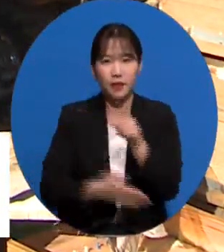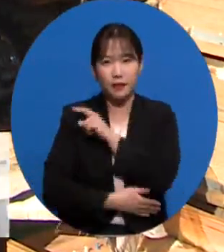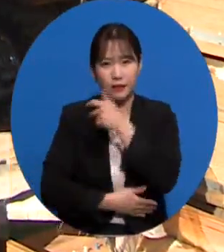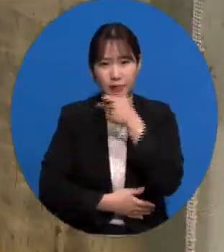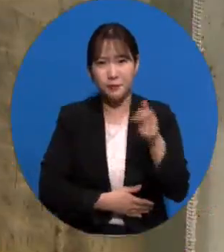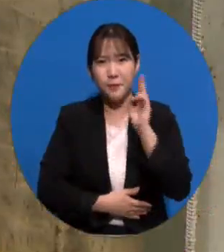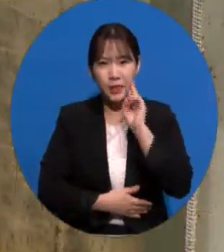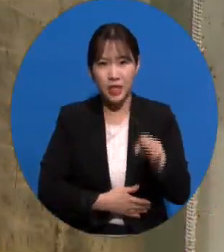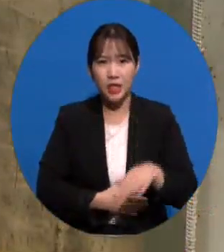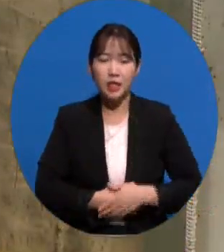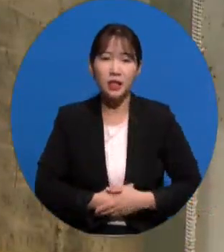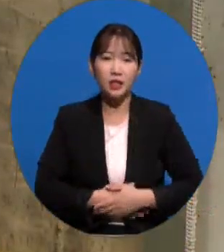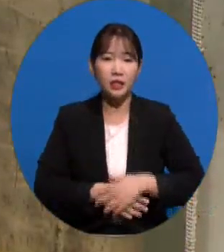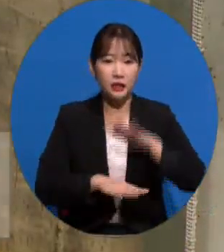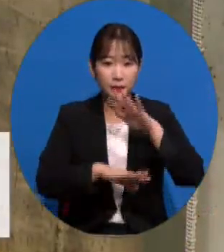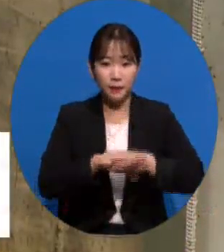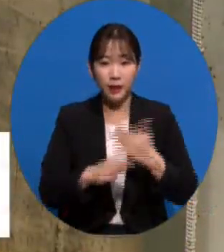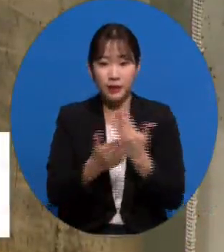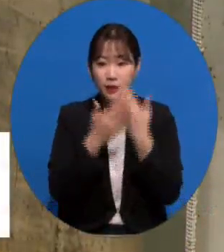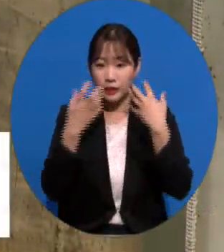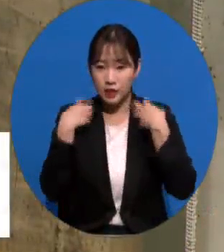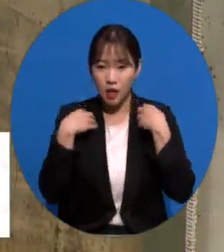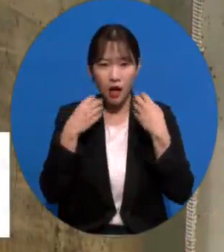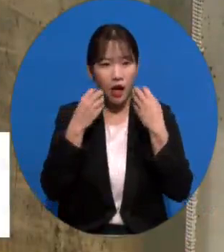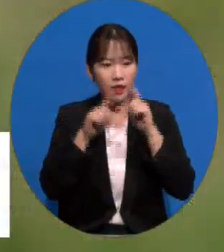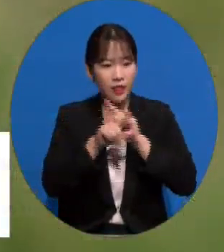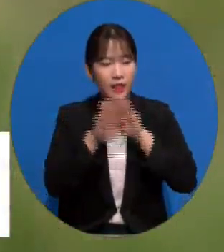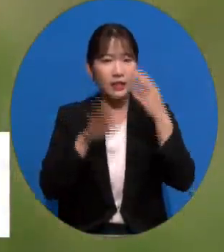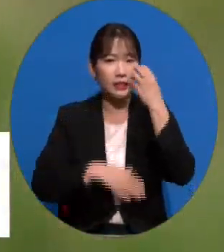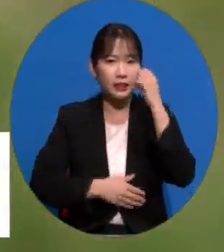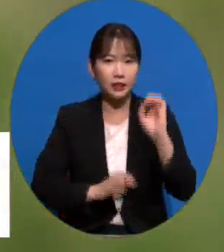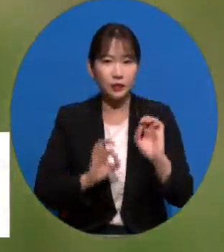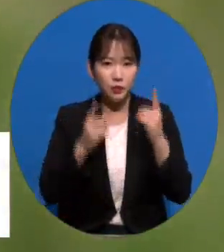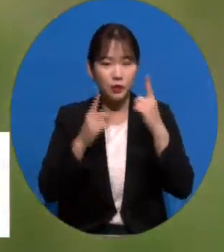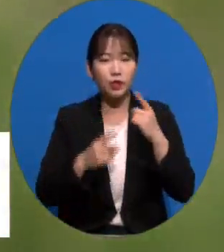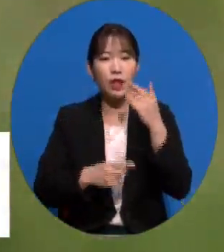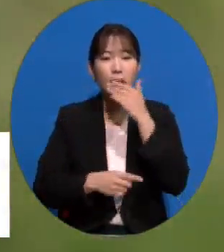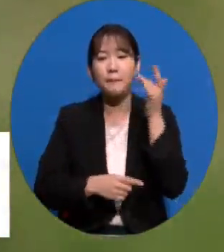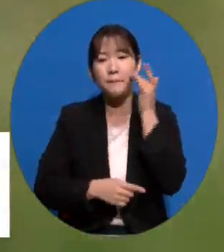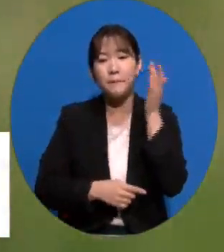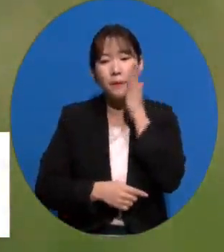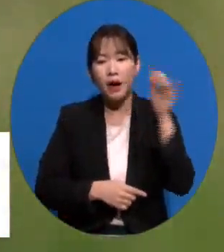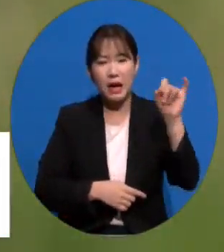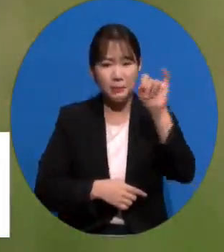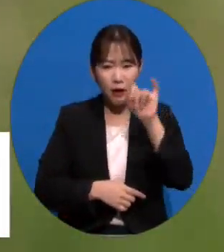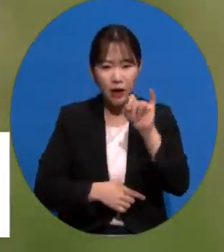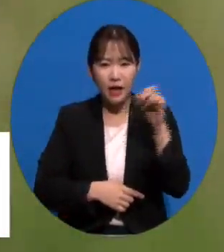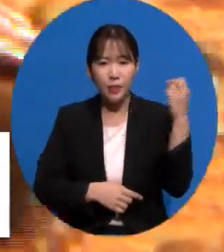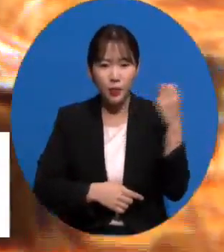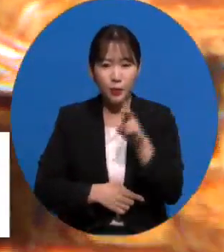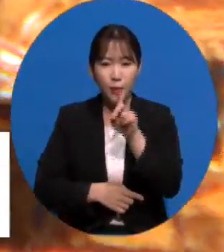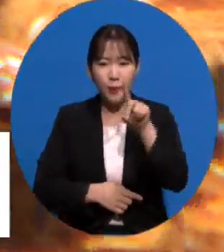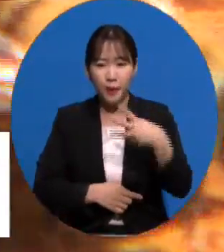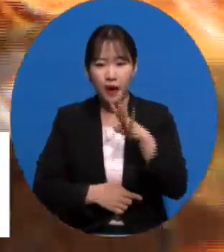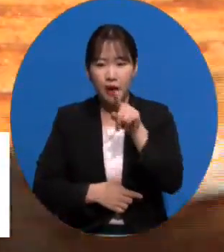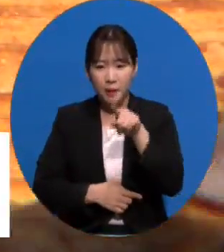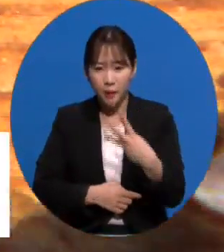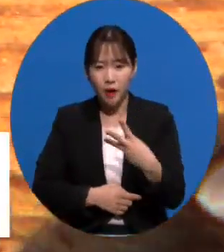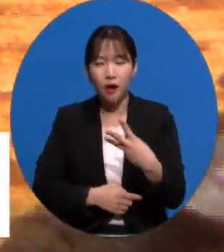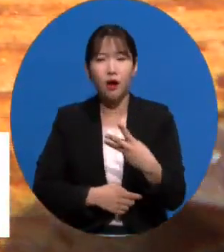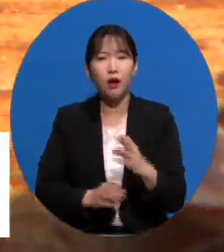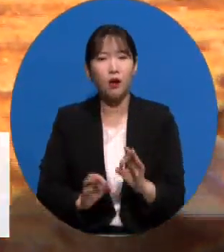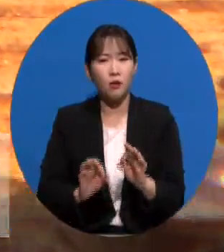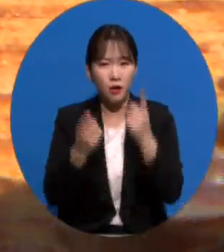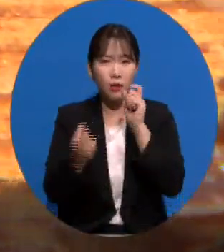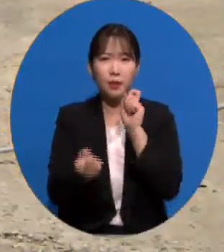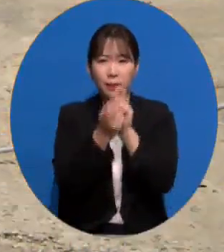컸습니다. 농촌진흥청은 이상기후와 함께 꿀벌 응해와 말벌에 의한 피해 등이 복합적으로 작용한 탓으로 보고